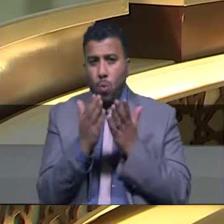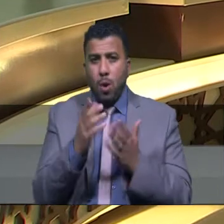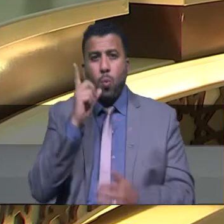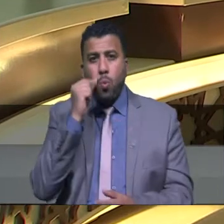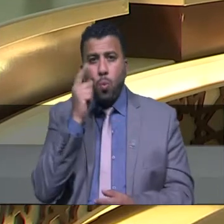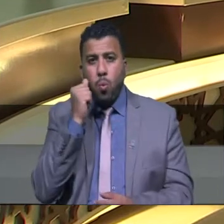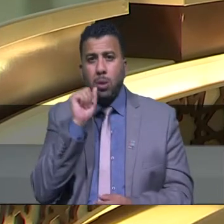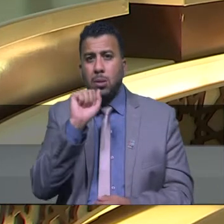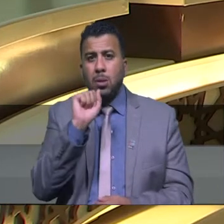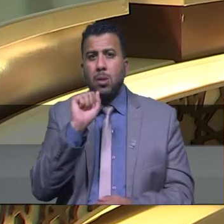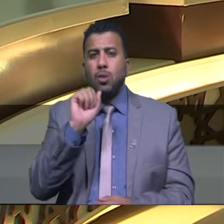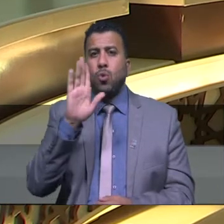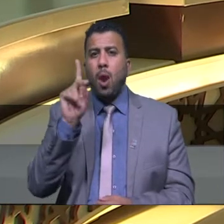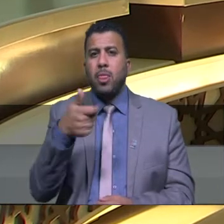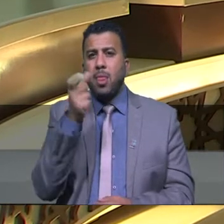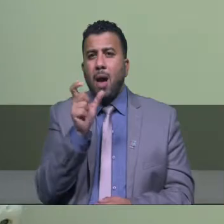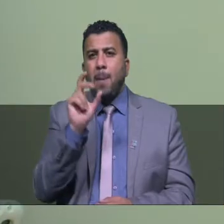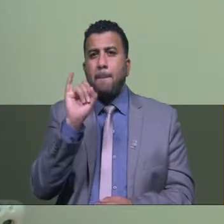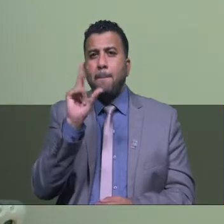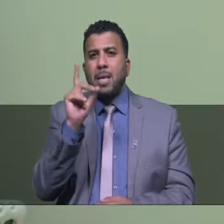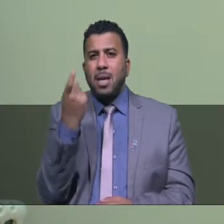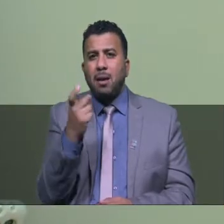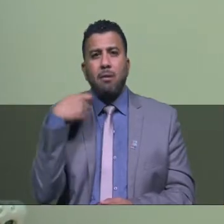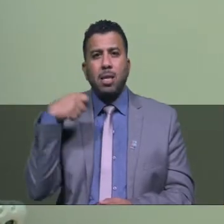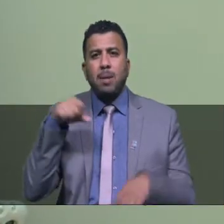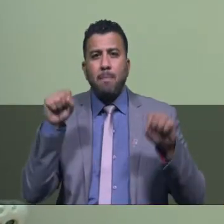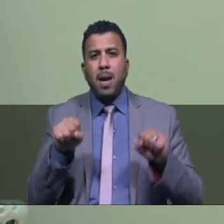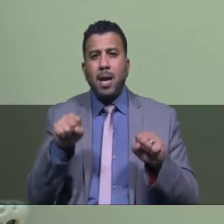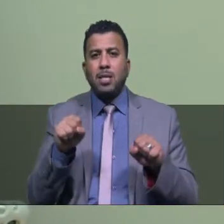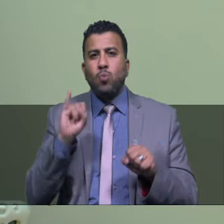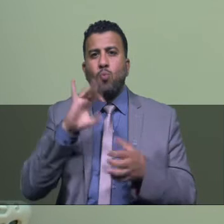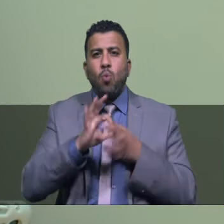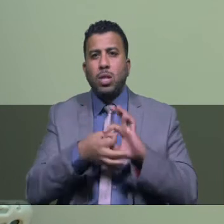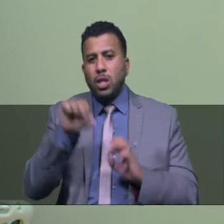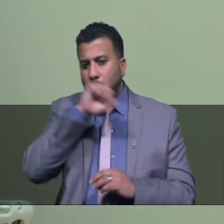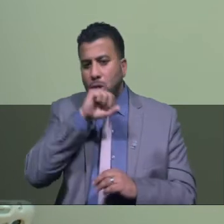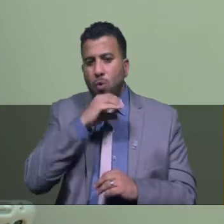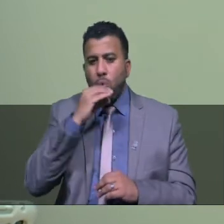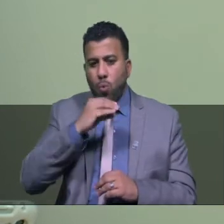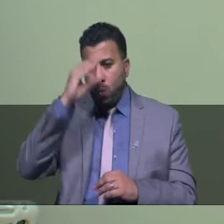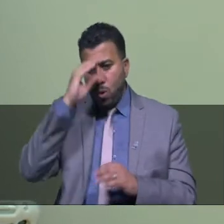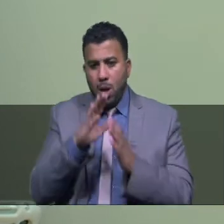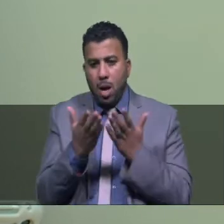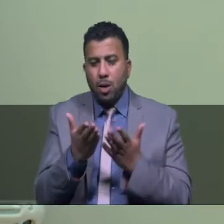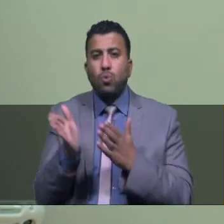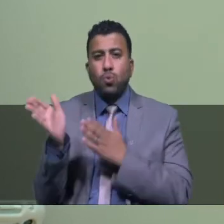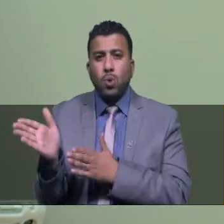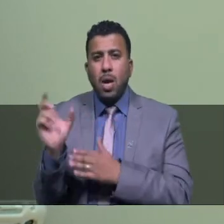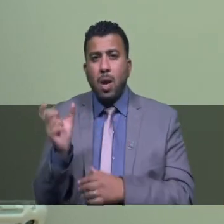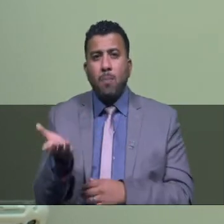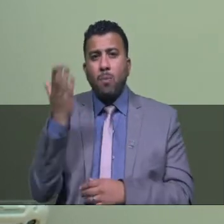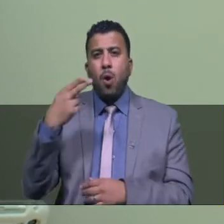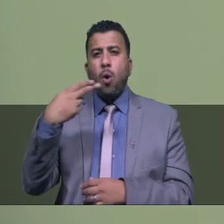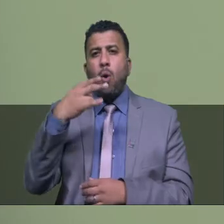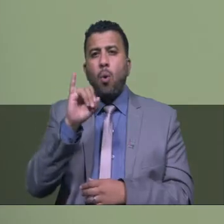للذكور كل من سعادة سلطان مطر بن دلموك رئيس مجلس إدارة مؤسسة الشارقة للقرآن الكريم والسنة النبوية، وعمر